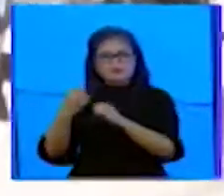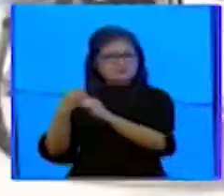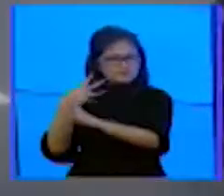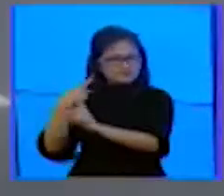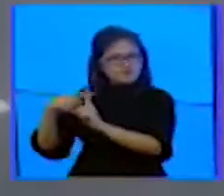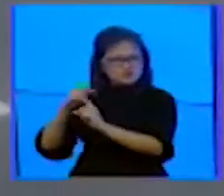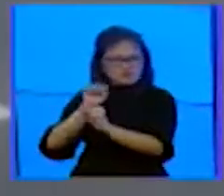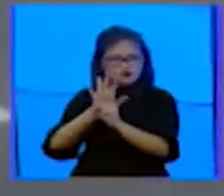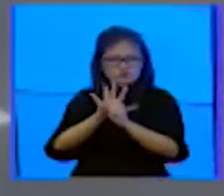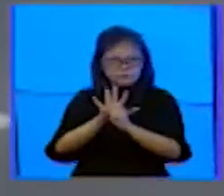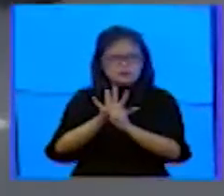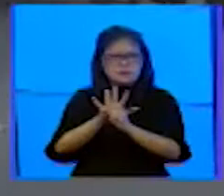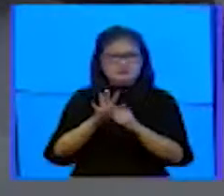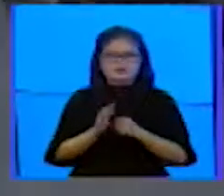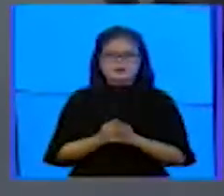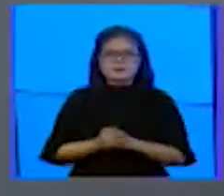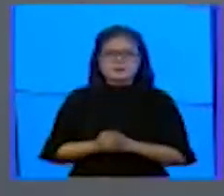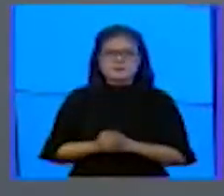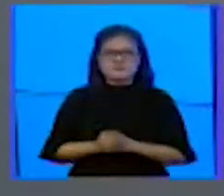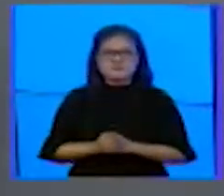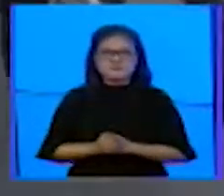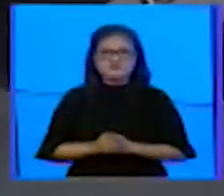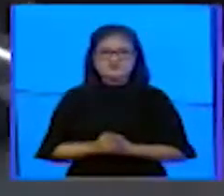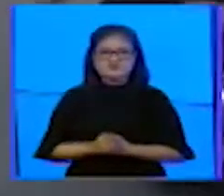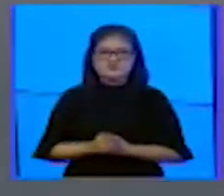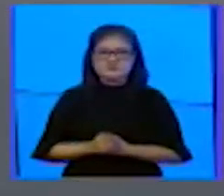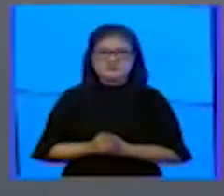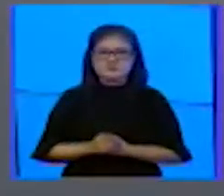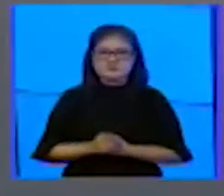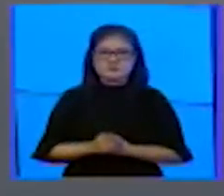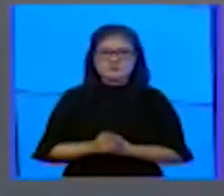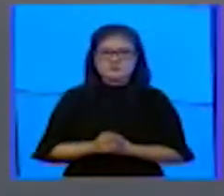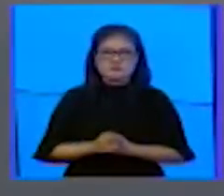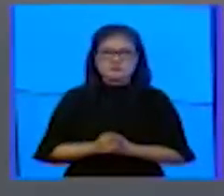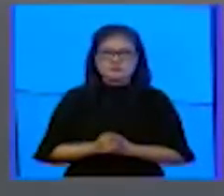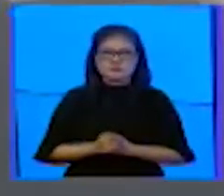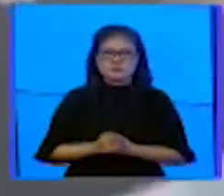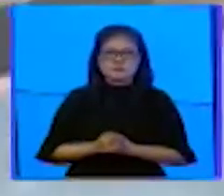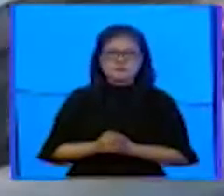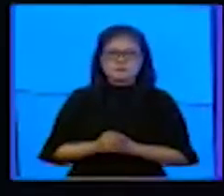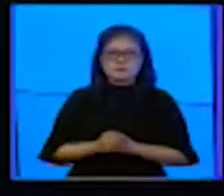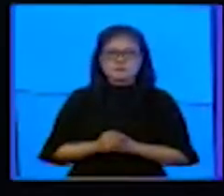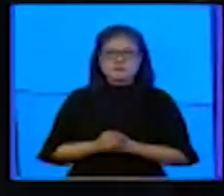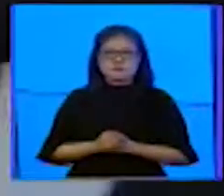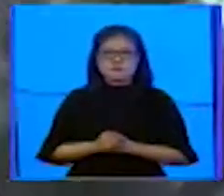COVID-19. Dari Surabaya, Jawa Timur, Hari Tambayong, iNews, melaporkan.